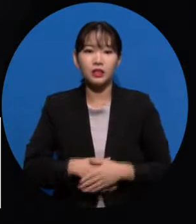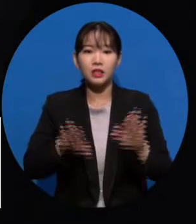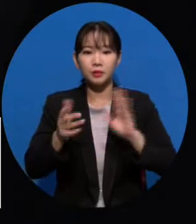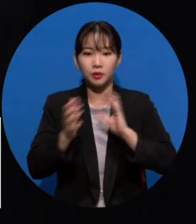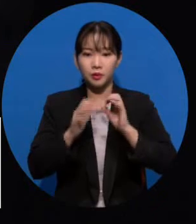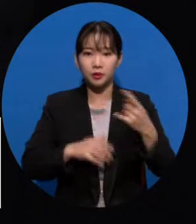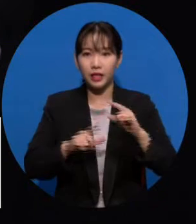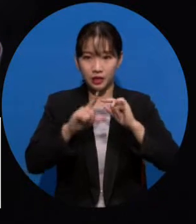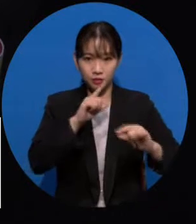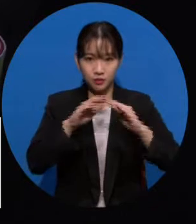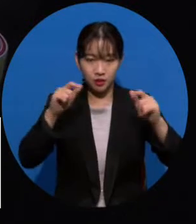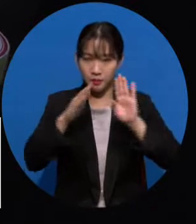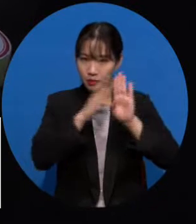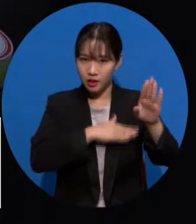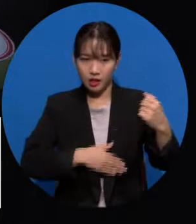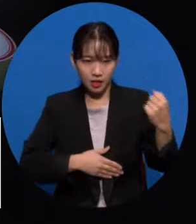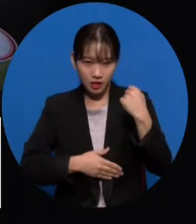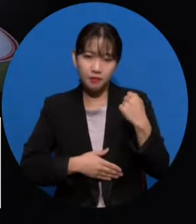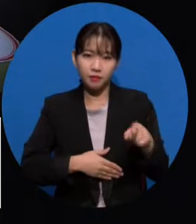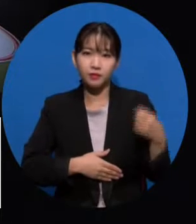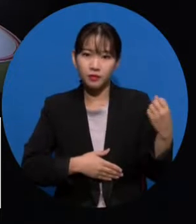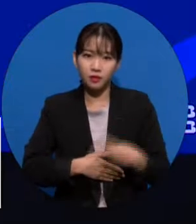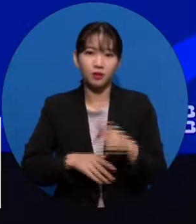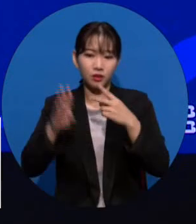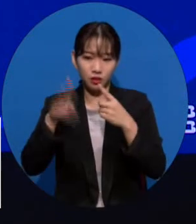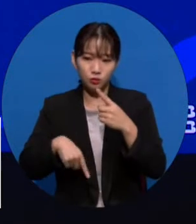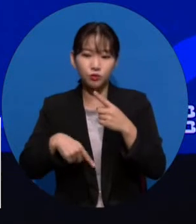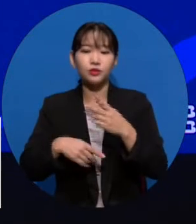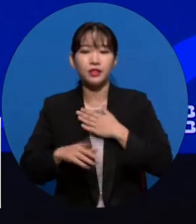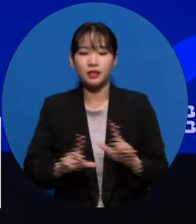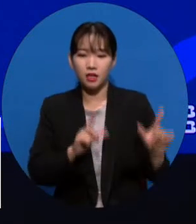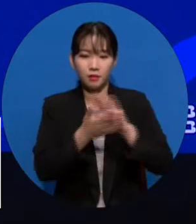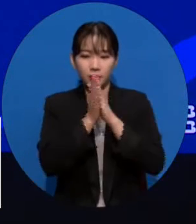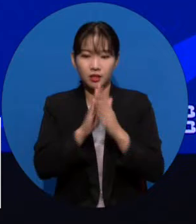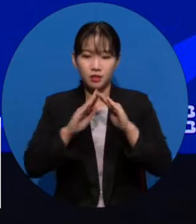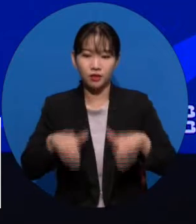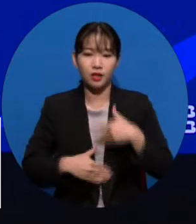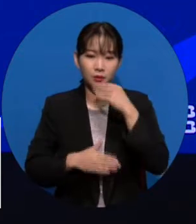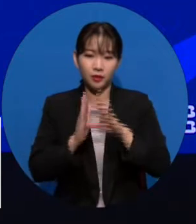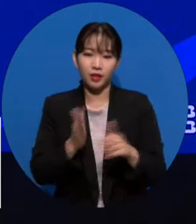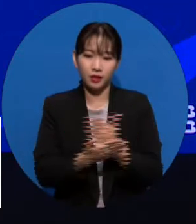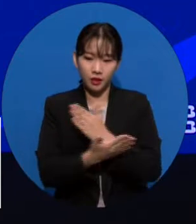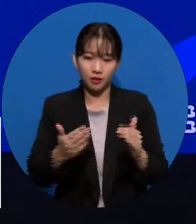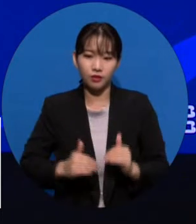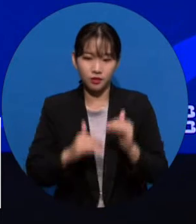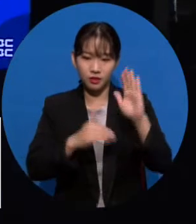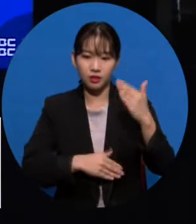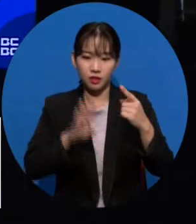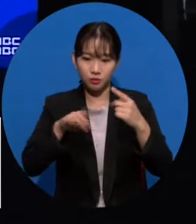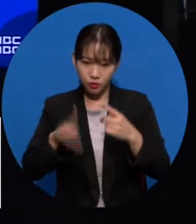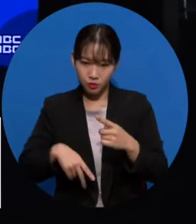이번 토론회는 1부 전남의 미래 성장 동력과 2부 내 삶이 바뀌는 전남 행복 시대로 나누어 진행되며 1,